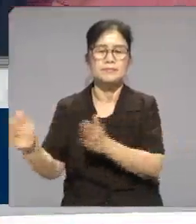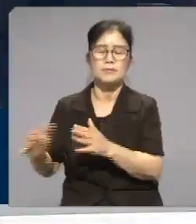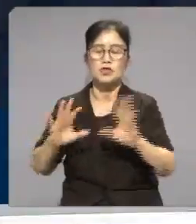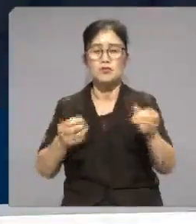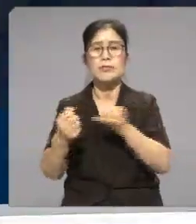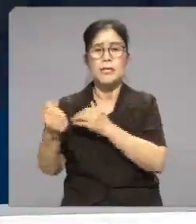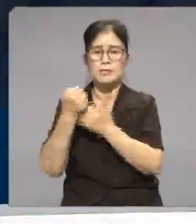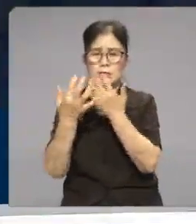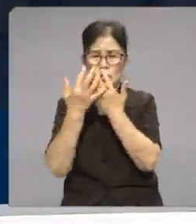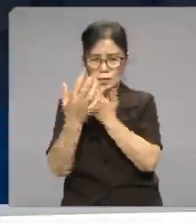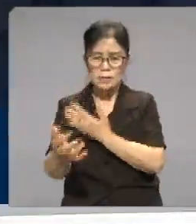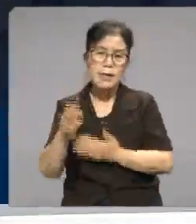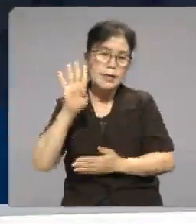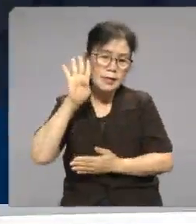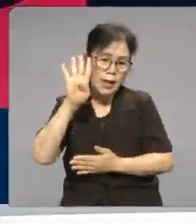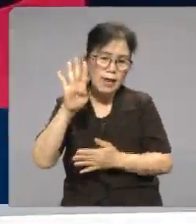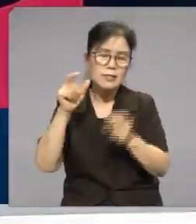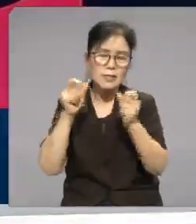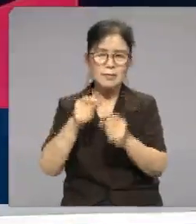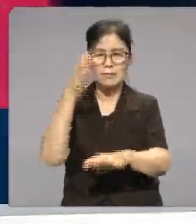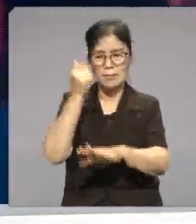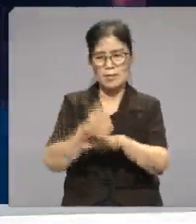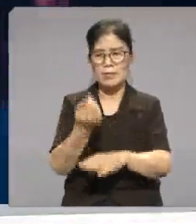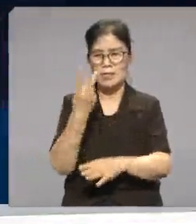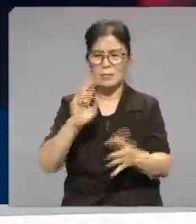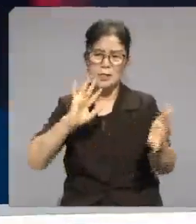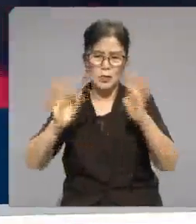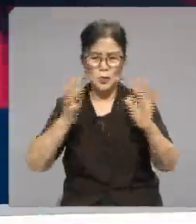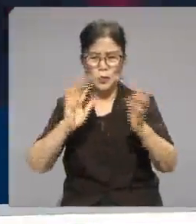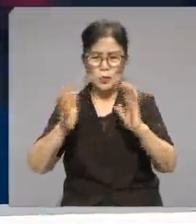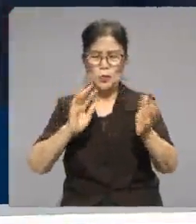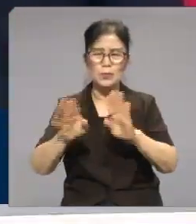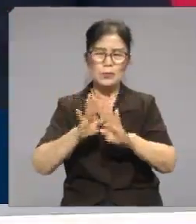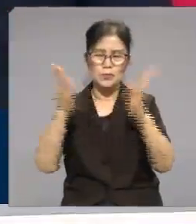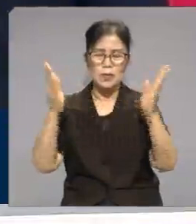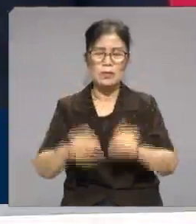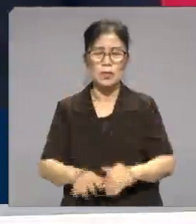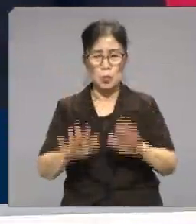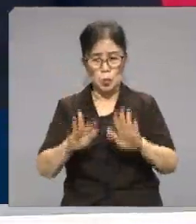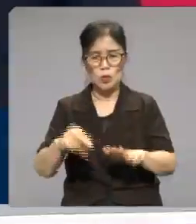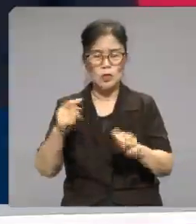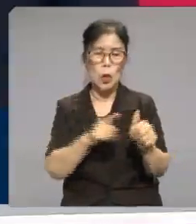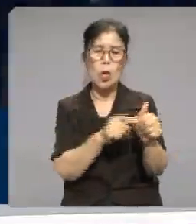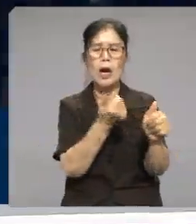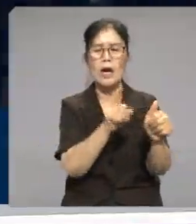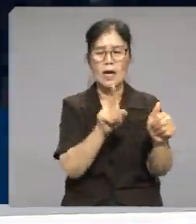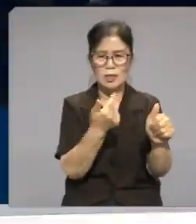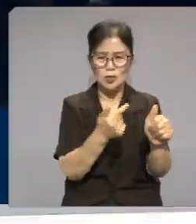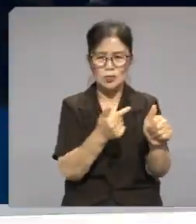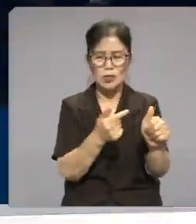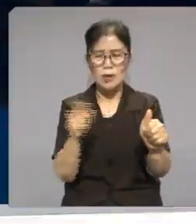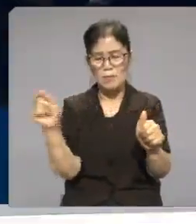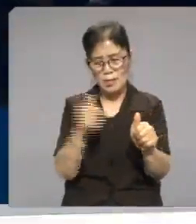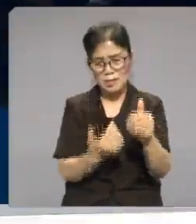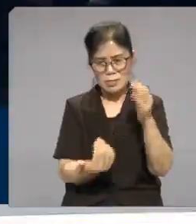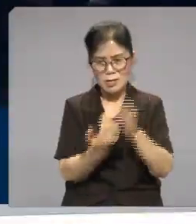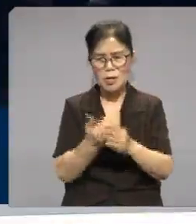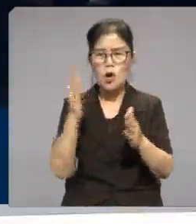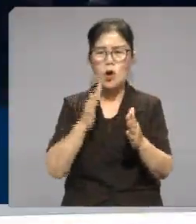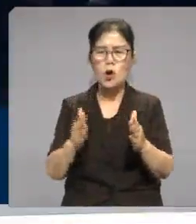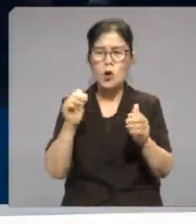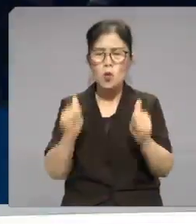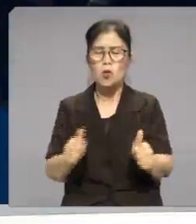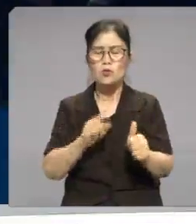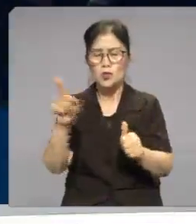국민의 힘 전당 대회를 나흘 앞두고 마지막 TV 토론회가 열렸습니다 오늘도 한동원 후보의 패스트트랙 사건 공수 취소